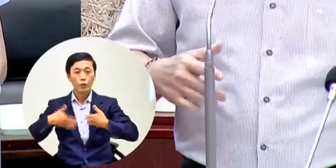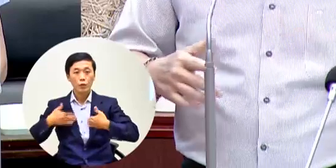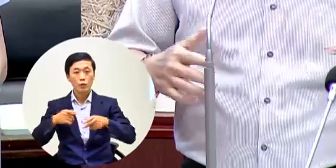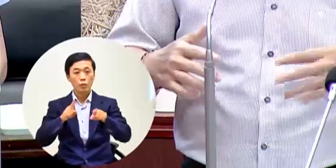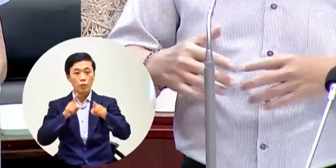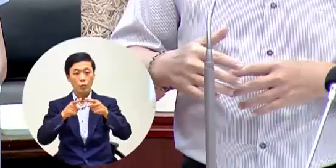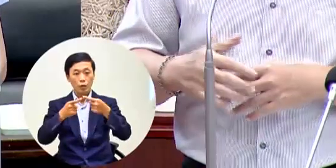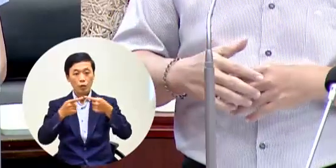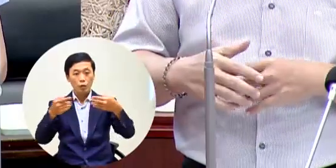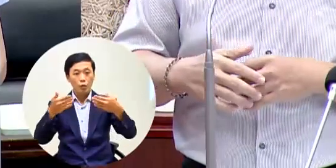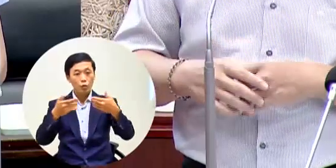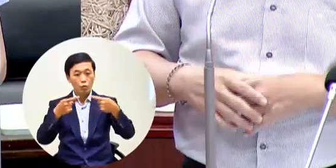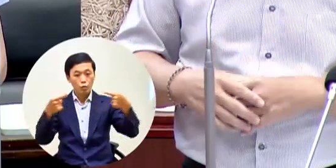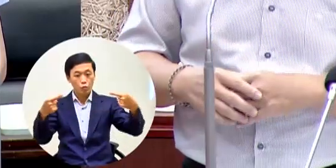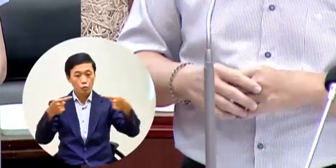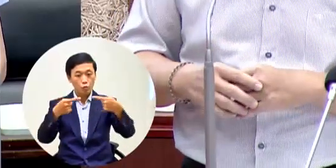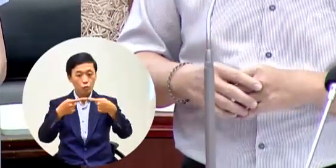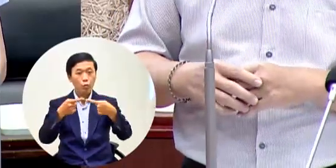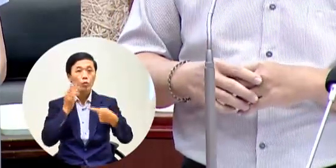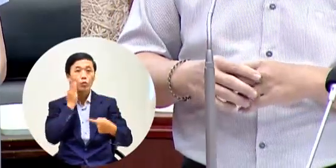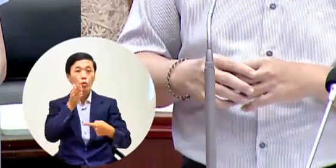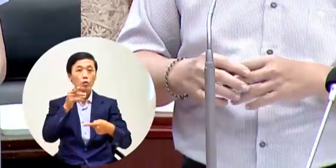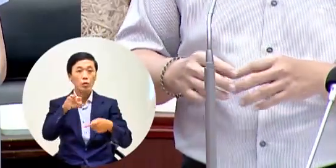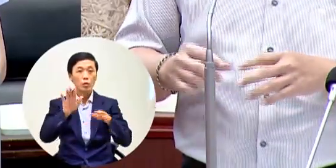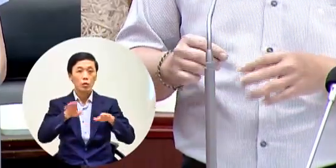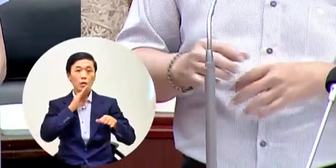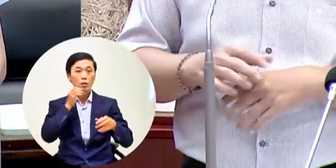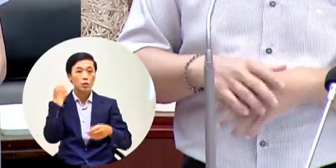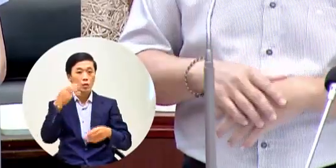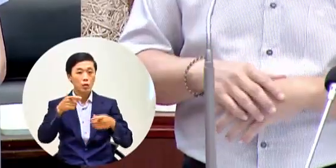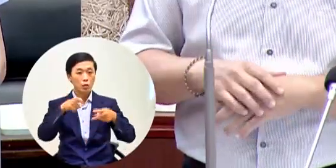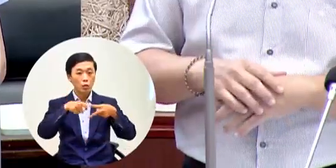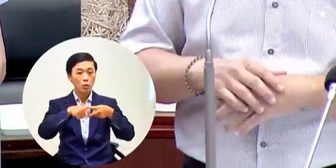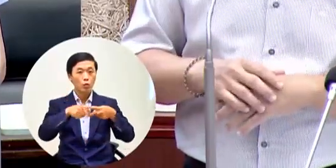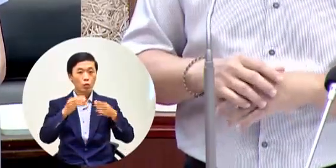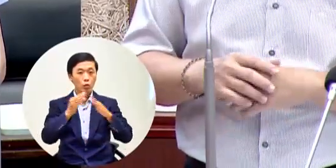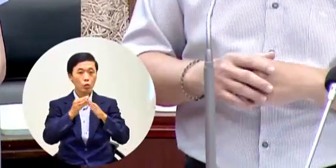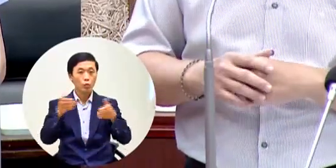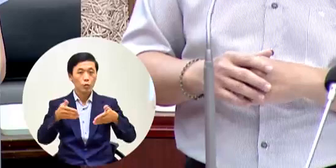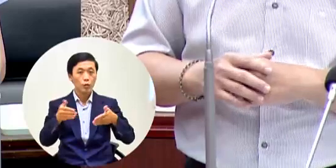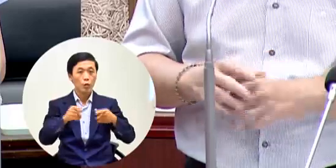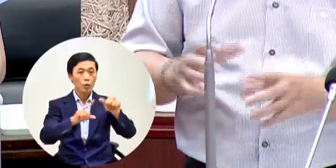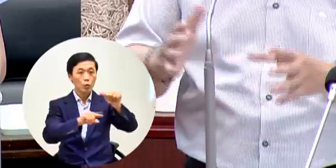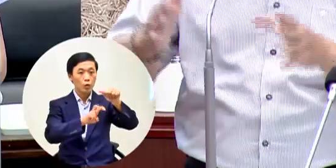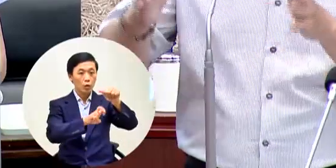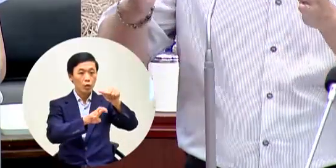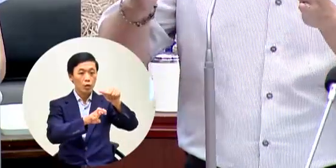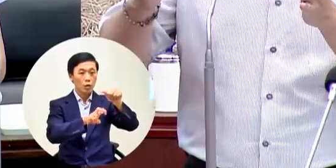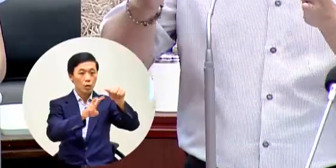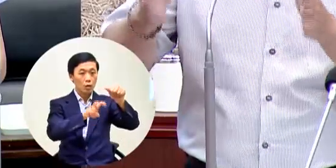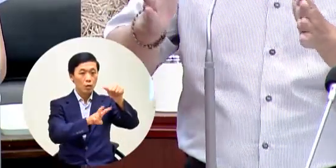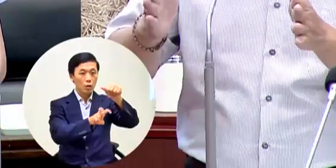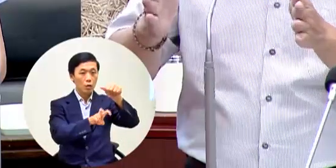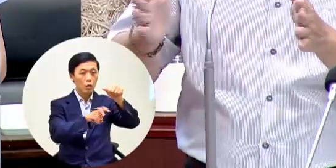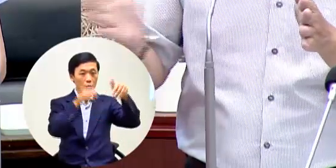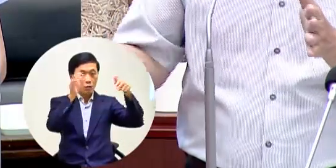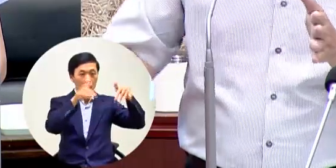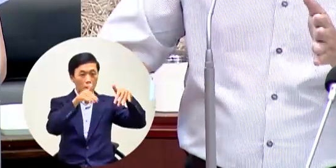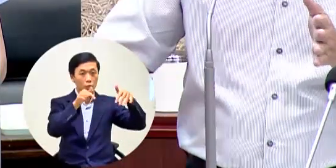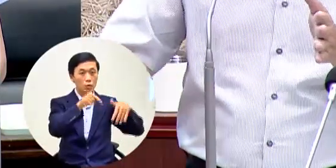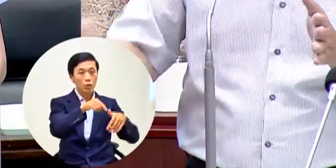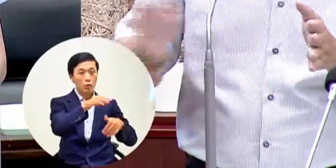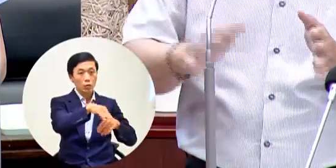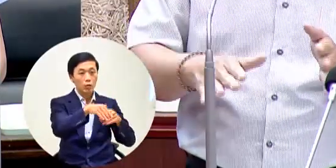道目前是公务局信工处在施工当中啊，那522那一个下雨的时段呢？有部分的